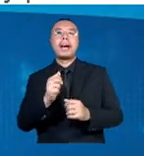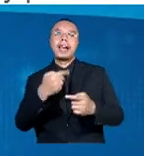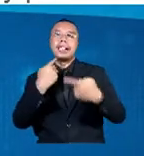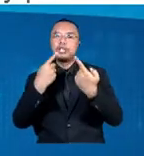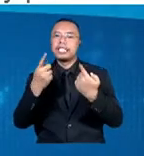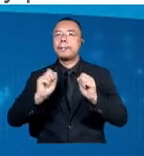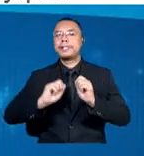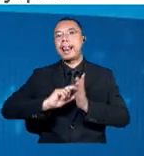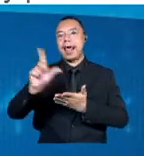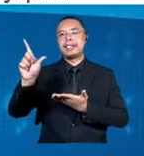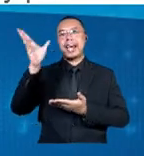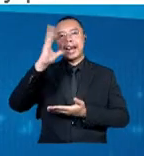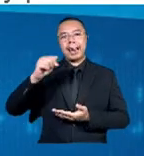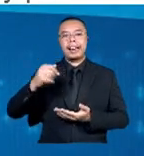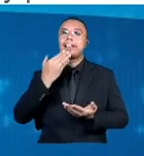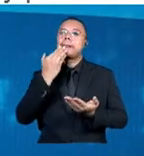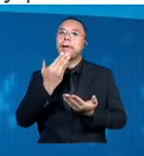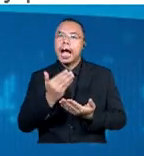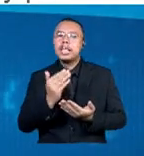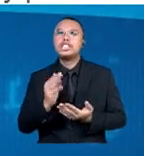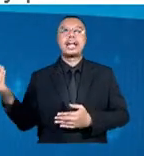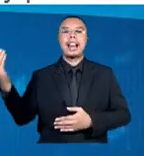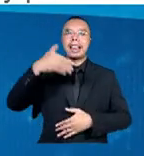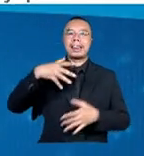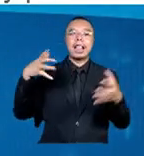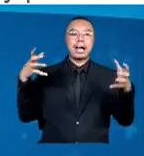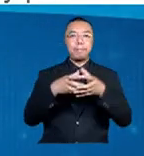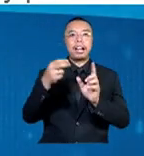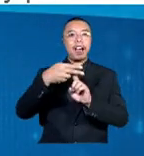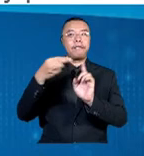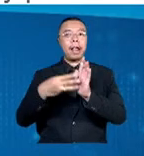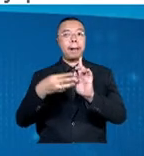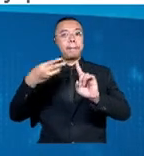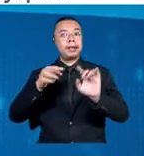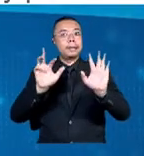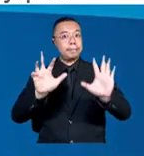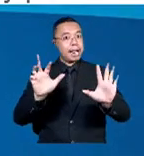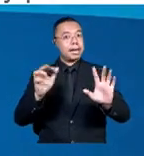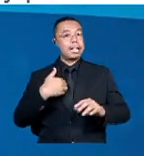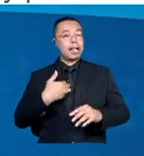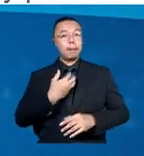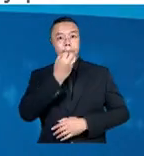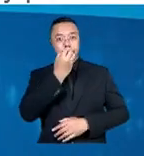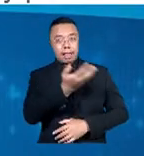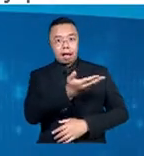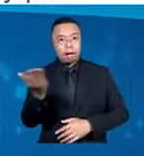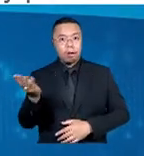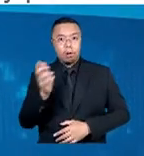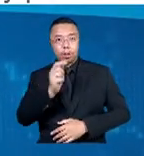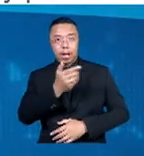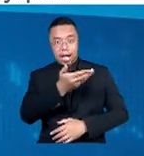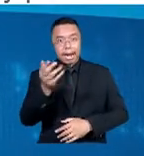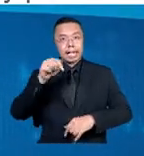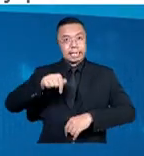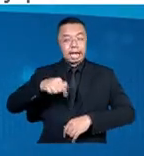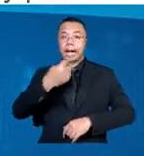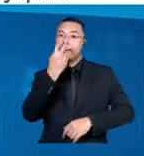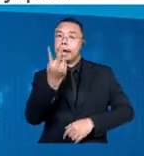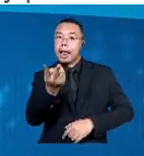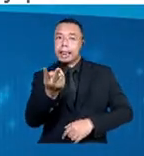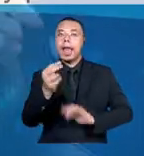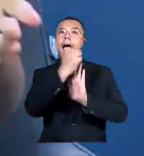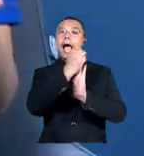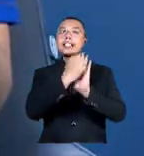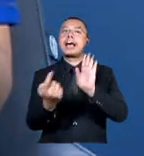dengan lancar hari ini. Terima kasih atas kehadirannya di FMB 9. Dan saya juga menginformasikan, apalagi untuk Anda yang saat ini menyaksikan,